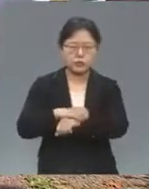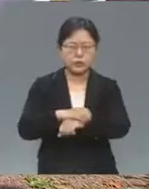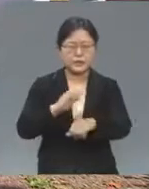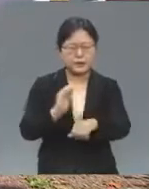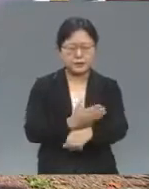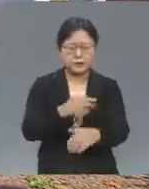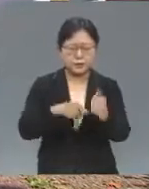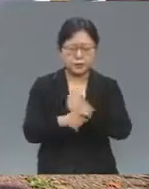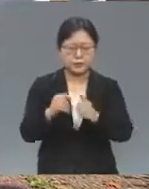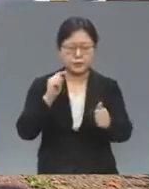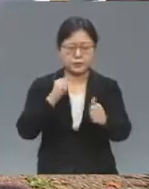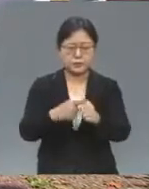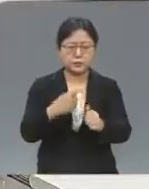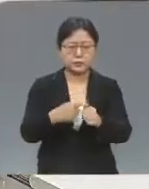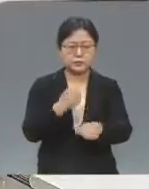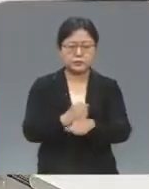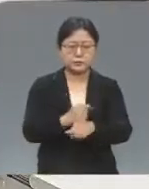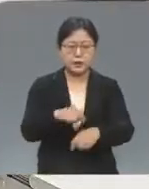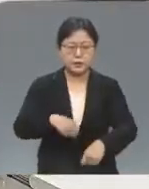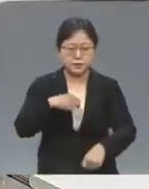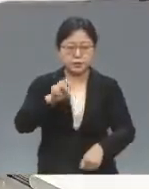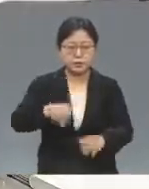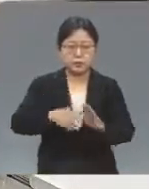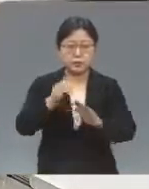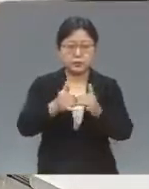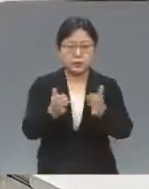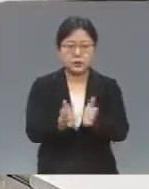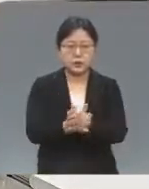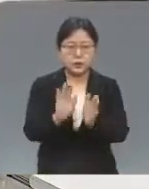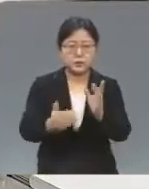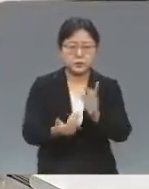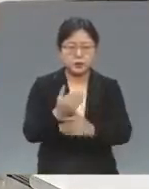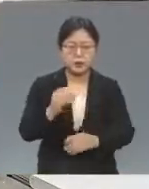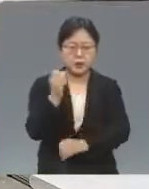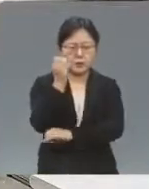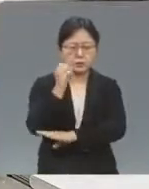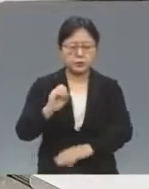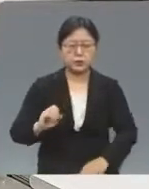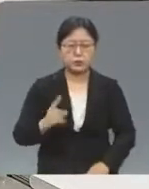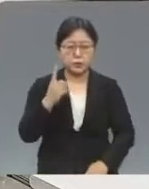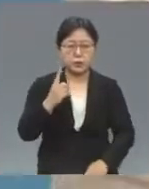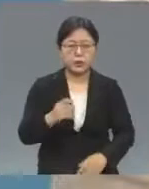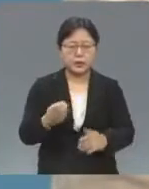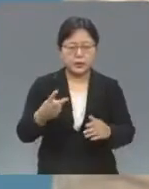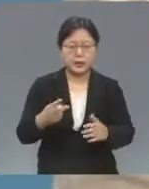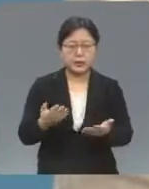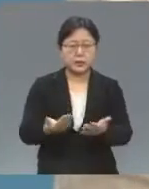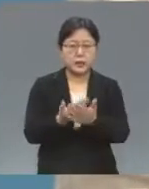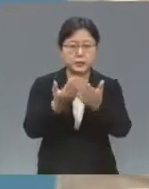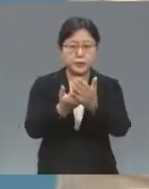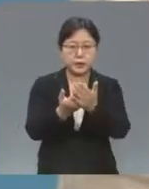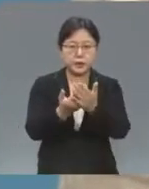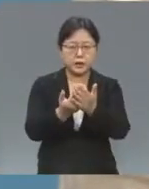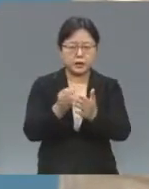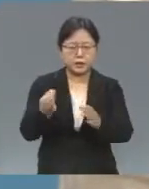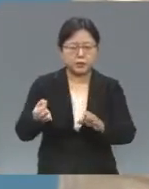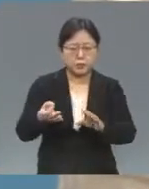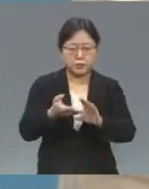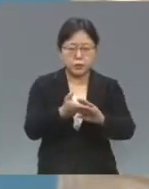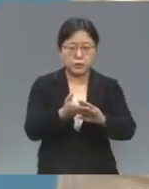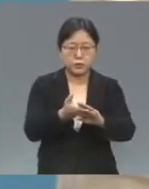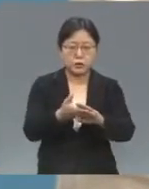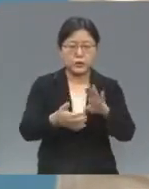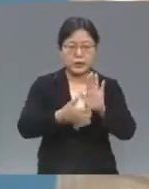라고 표현했습니다 정의당 광주시당 도 이번 사고의 근본적인 원인이 재개발 과정에서 발생한 금품 수수와